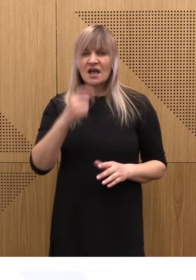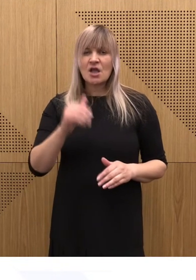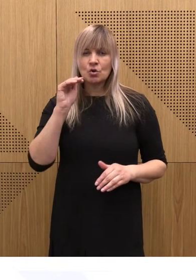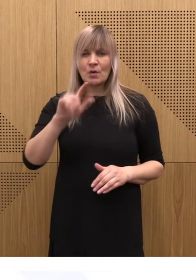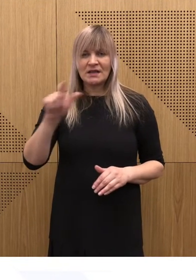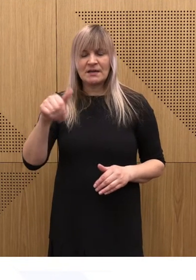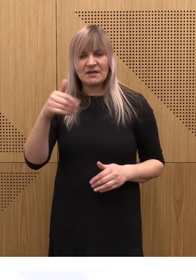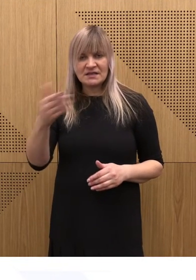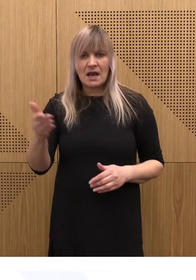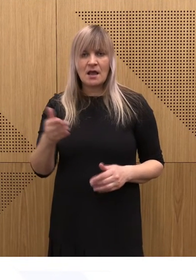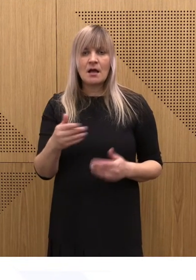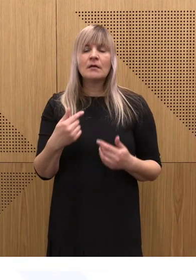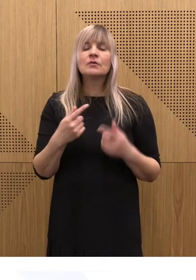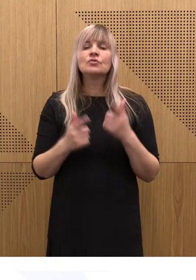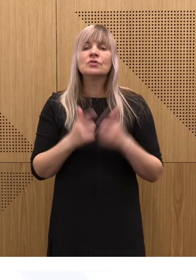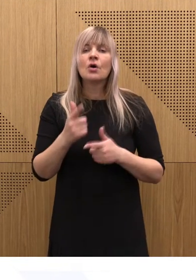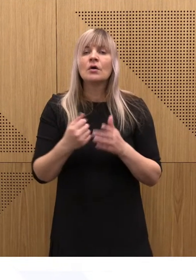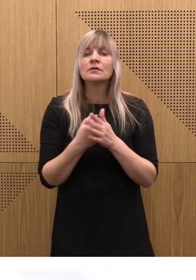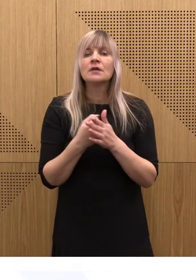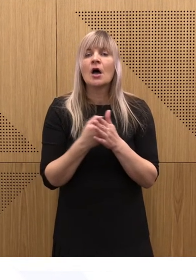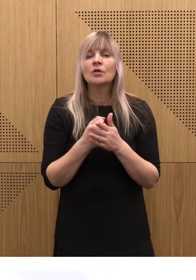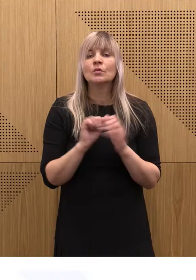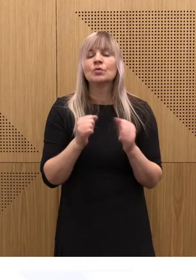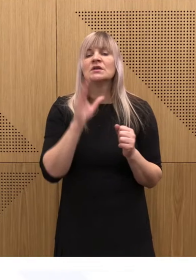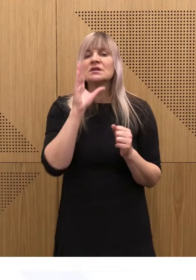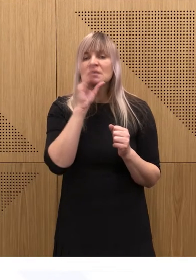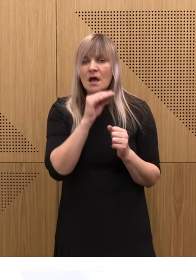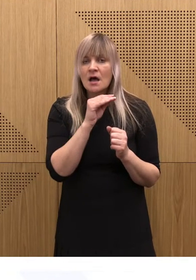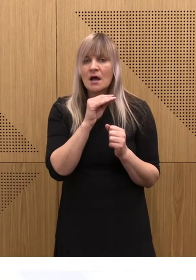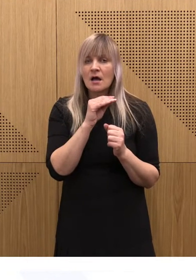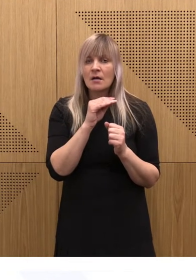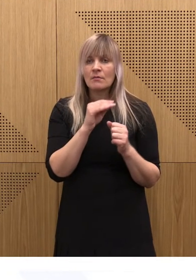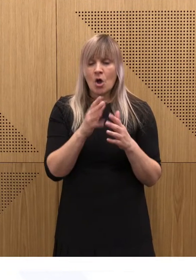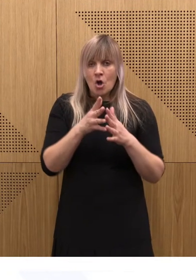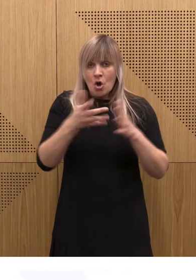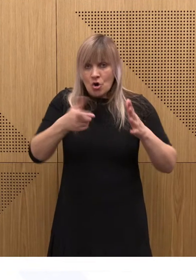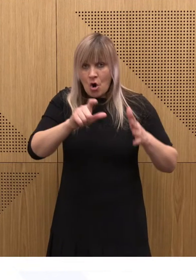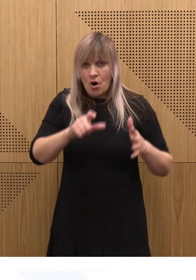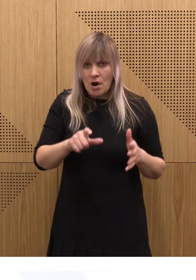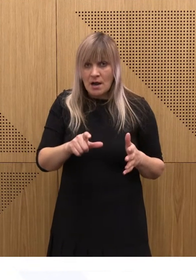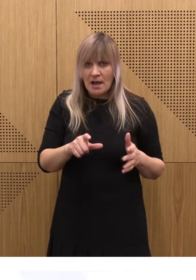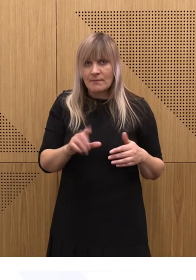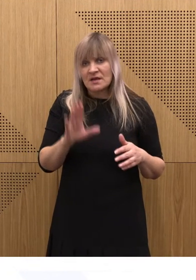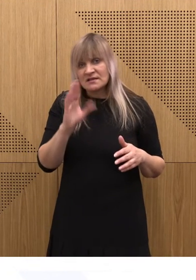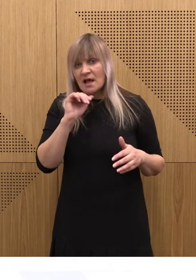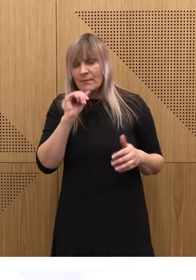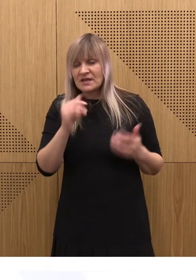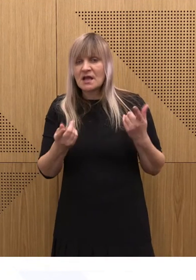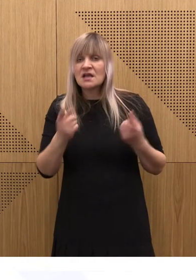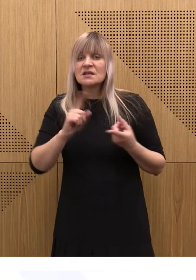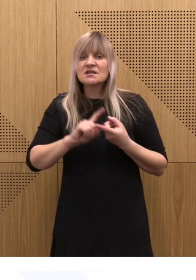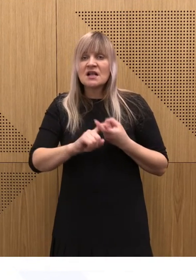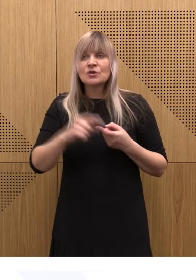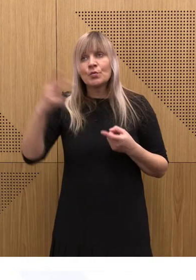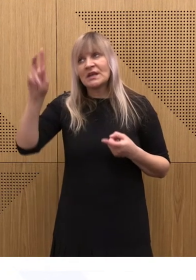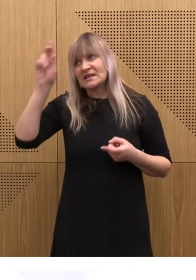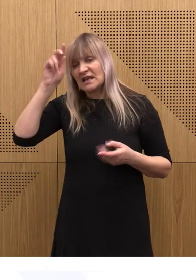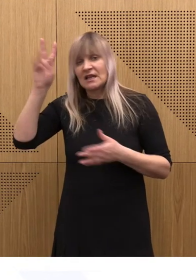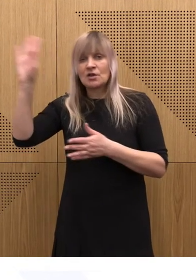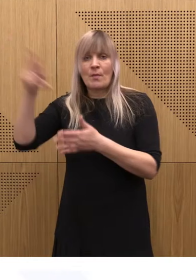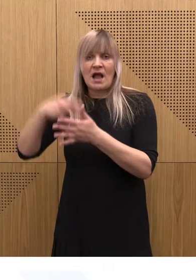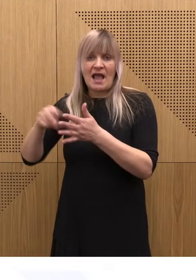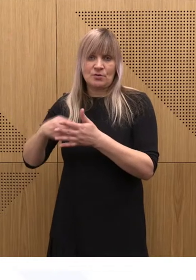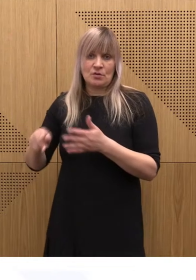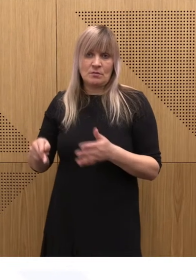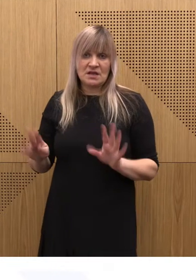öelda saladuskattele, et oleme taotanud tegelikult, et kui võimalik, siis me esimesed arved tahaksime suuremaid. See, kas me need saame mitte, sõltub nüüd sellest, kuidas teised riigid käituvad